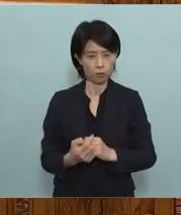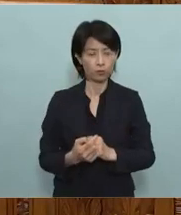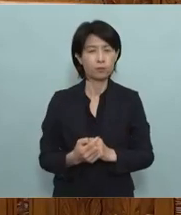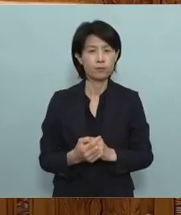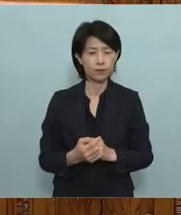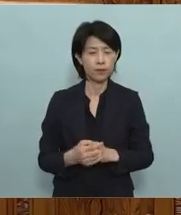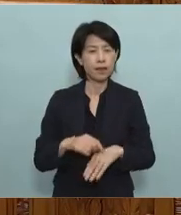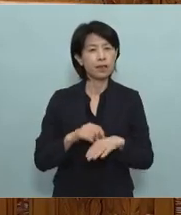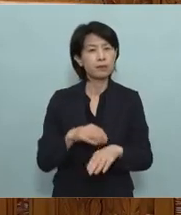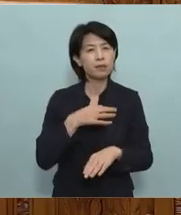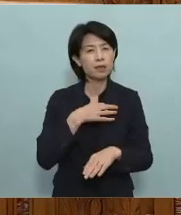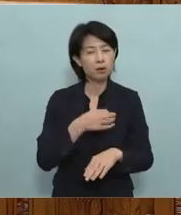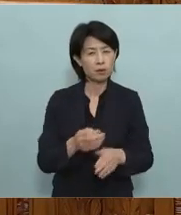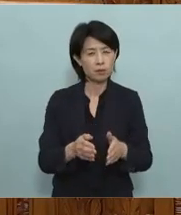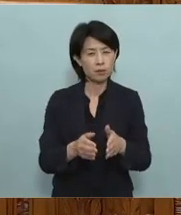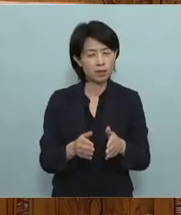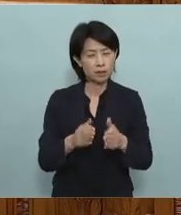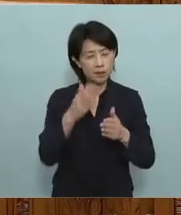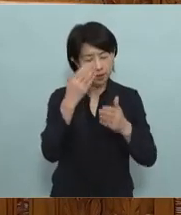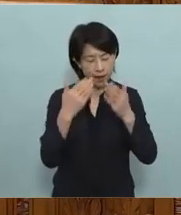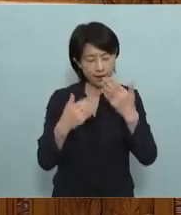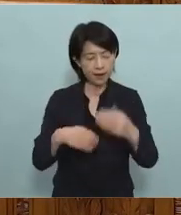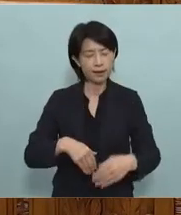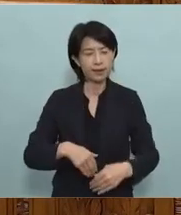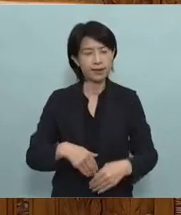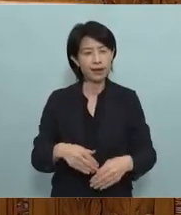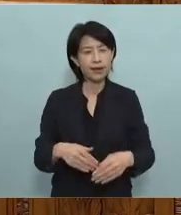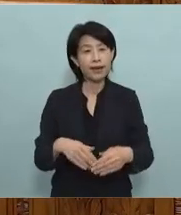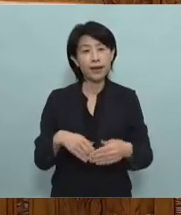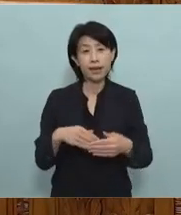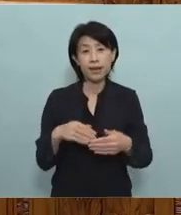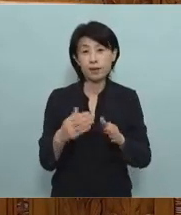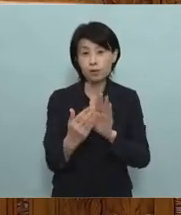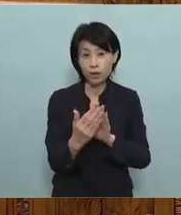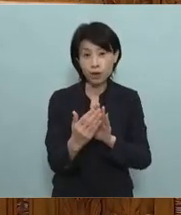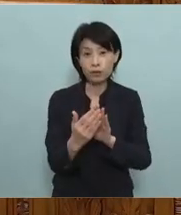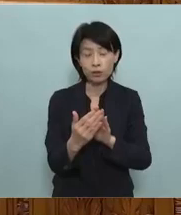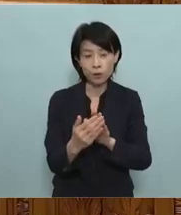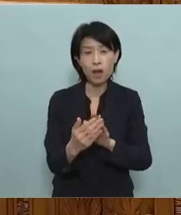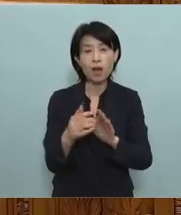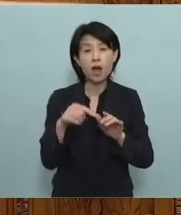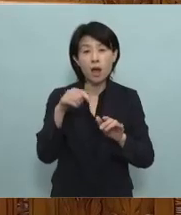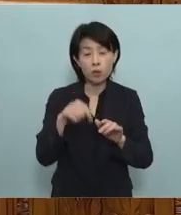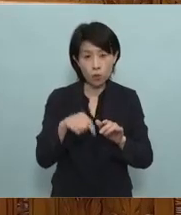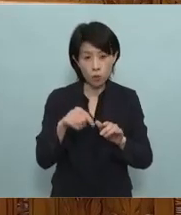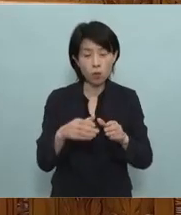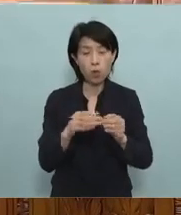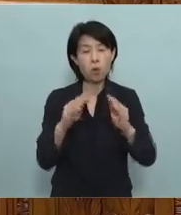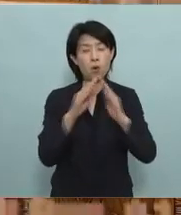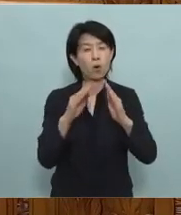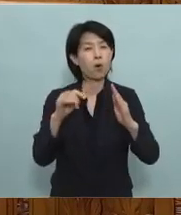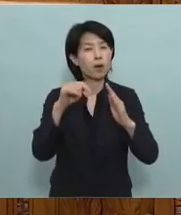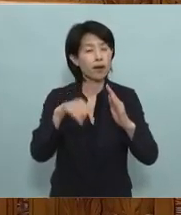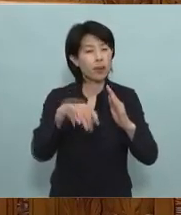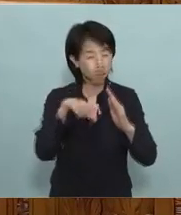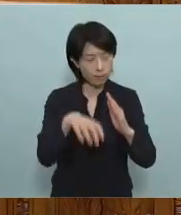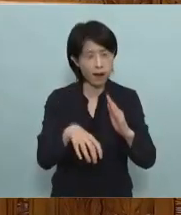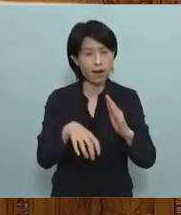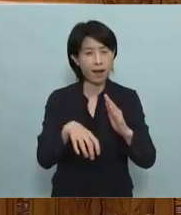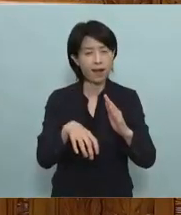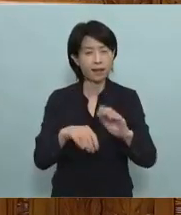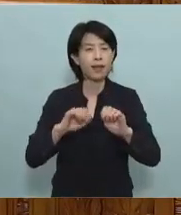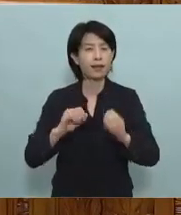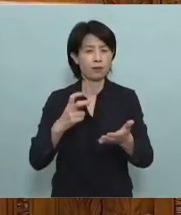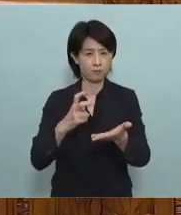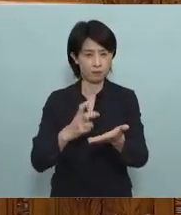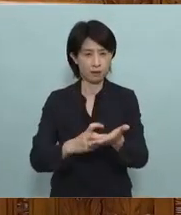厳しい声にも真摯に、謙虚に、丁寧に向き合っていく必要があるのは、国権の最高機関たるこの国会の場ではないで